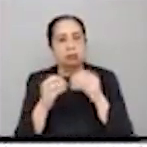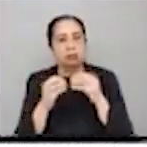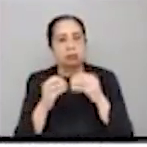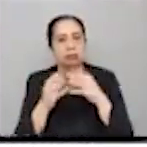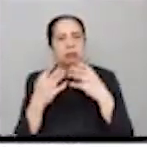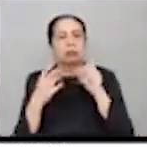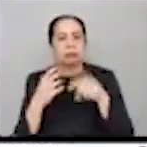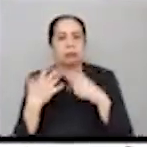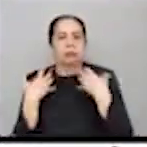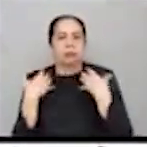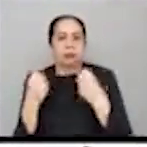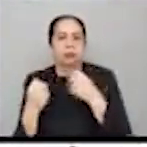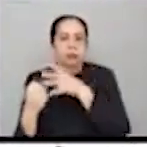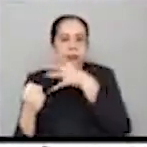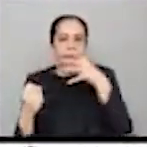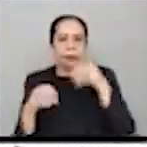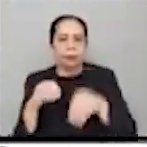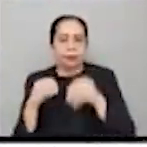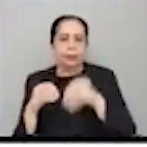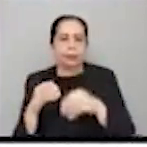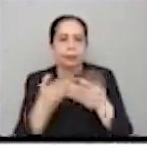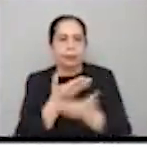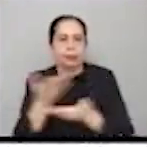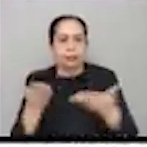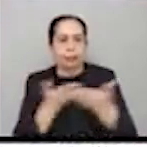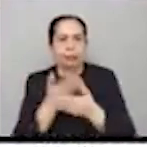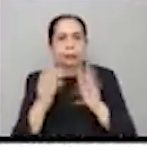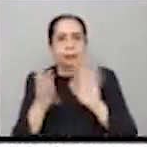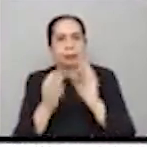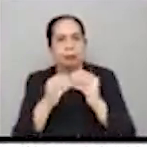our agricultural value chain so we're more competitive.